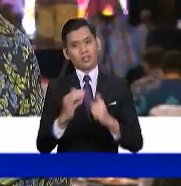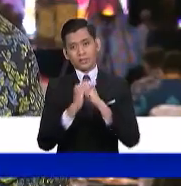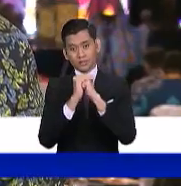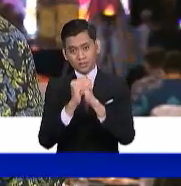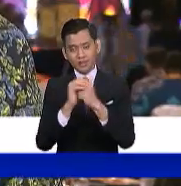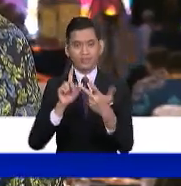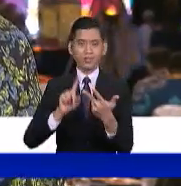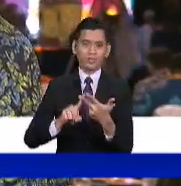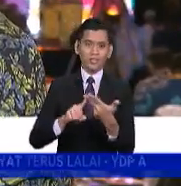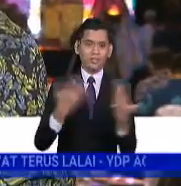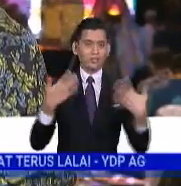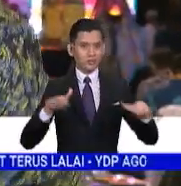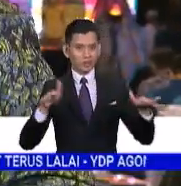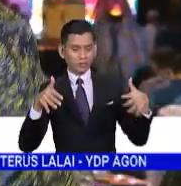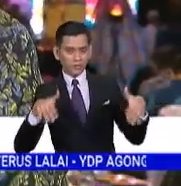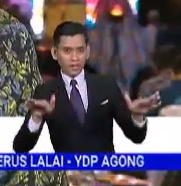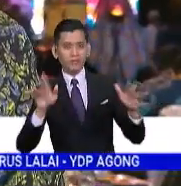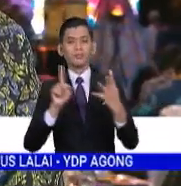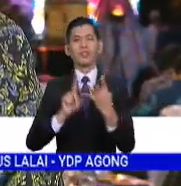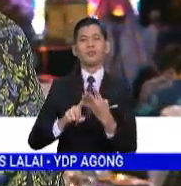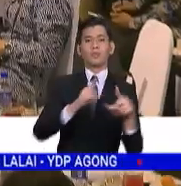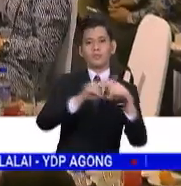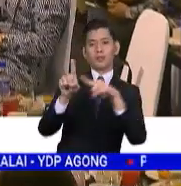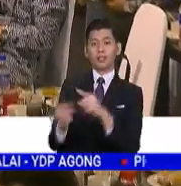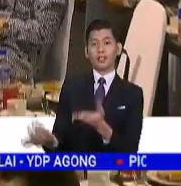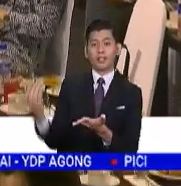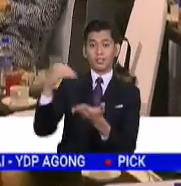Gawai dan juga Keamatan. Itu adalah merupakan 6